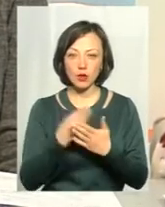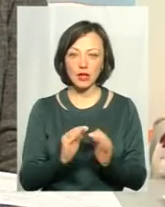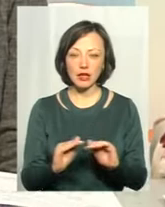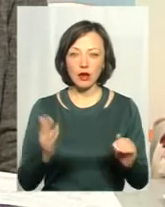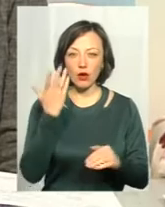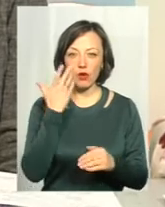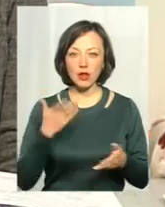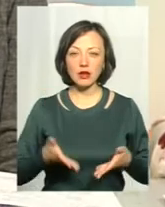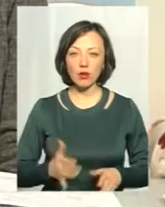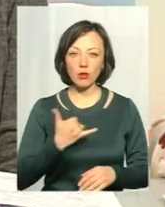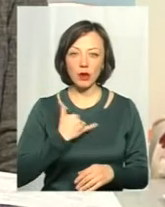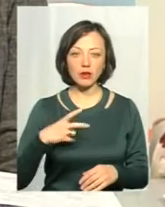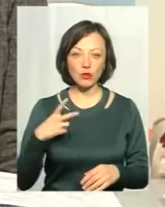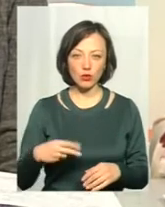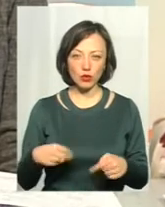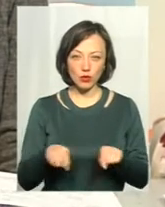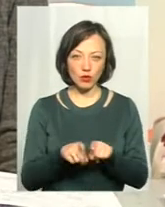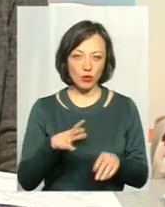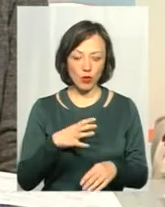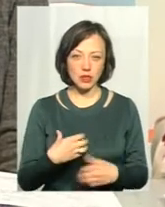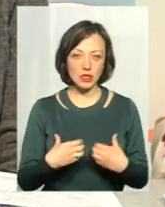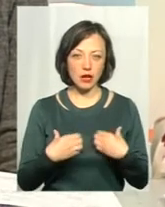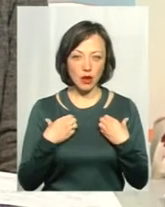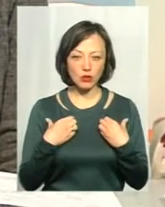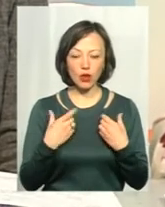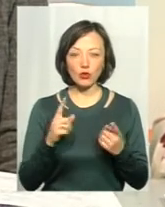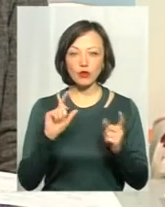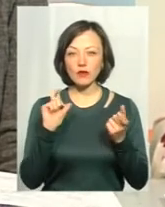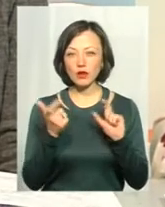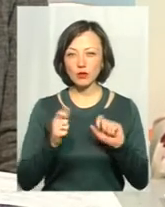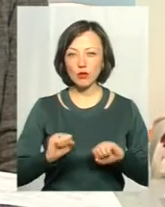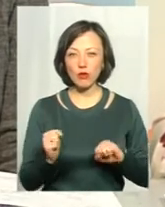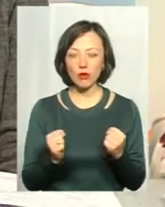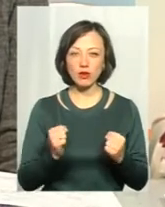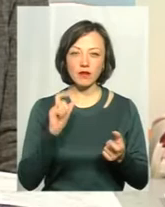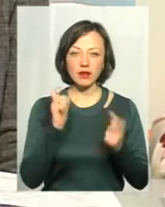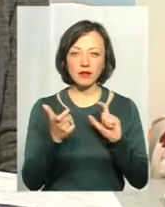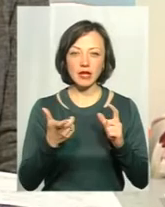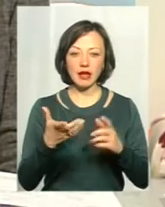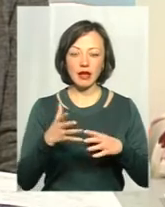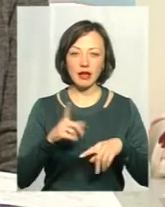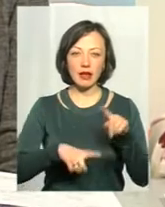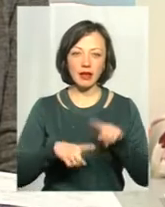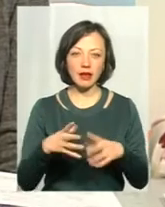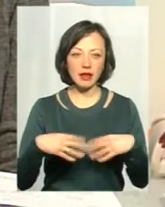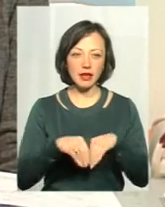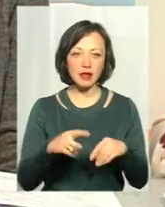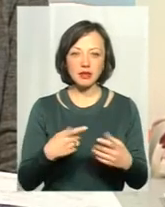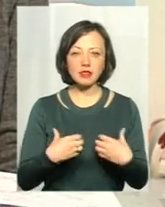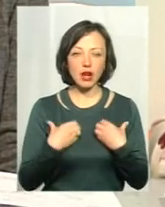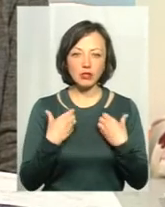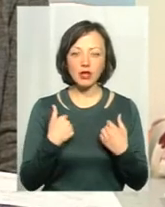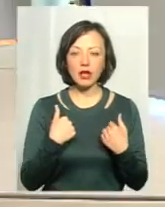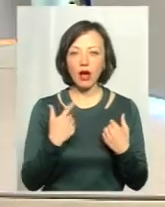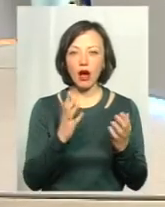коли народилася в мене донька, мені теж було страшно, тому що відвернулися подруги, відвернулася рідня, і мені було так страшно, і я